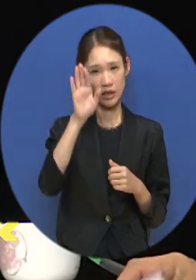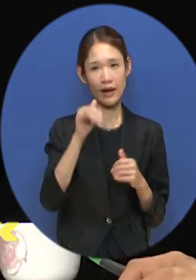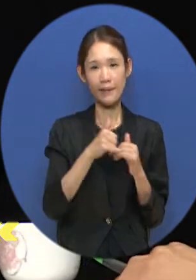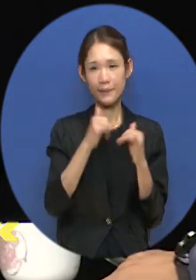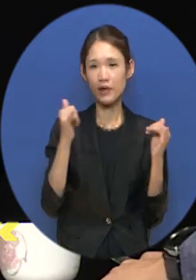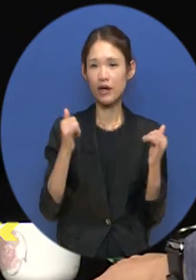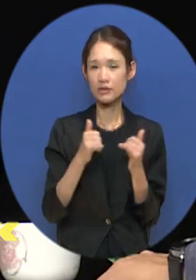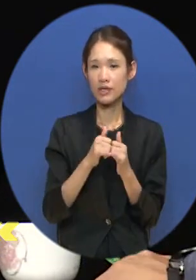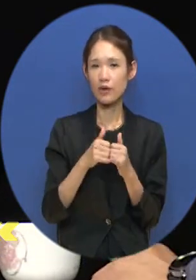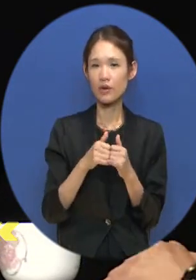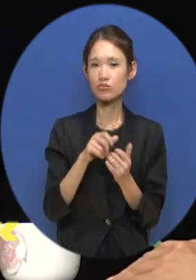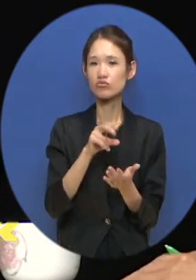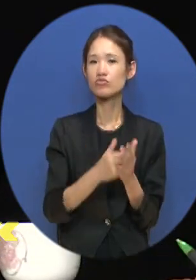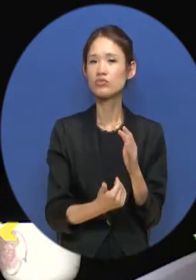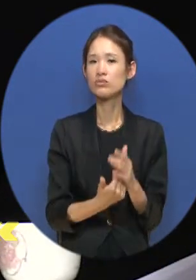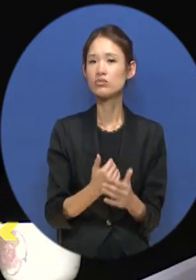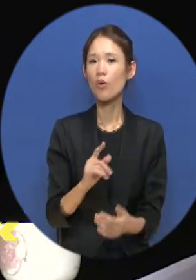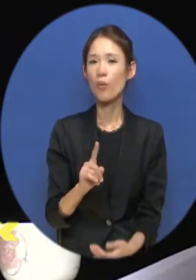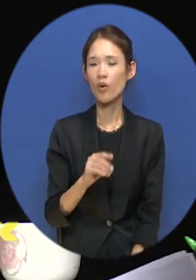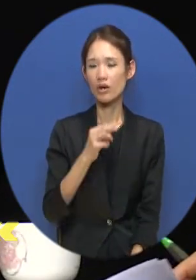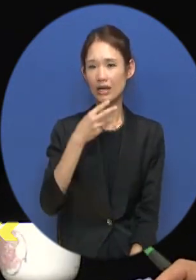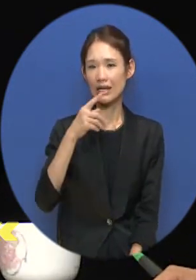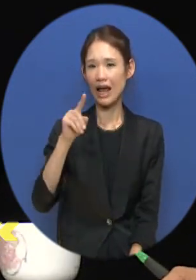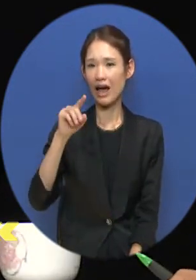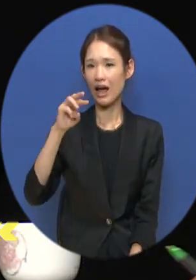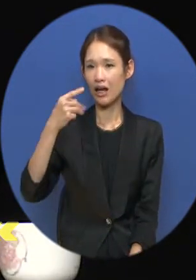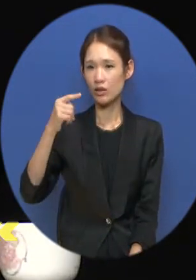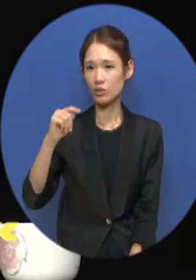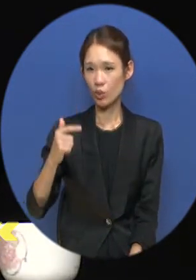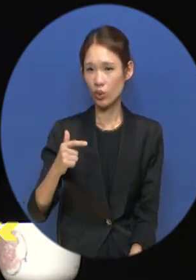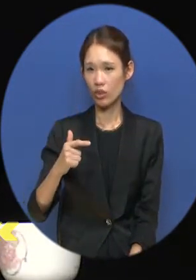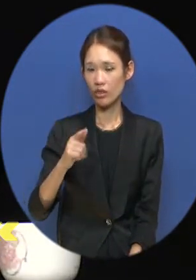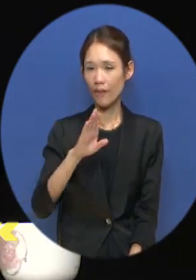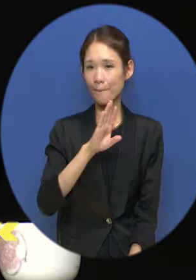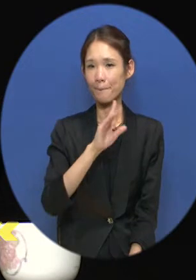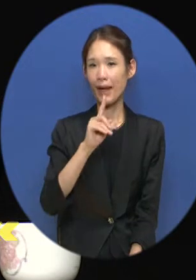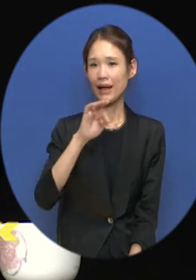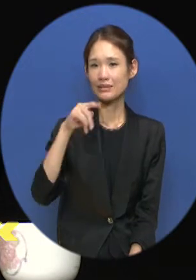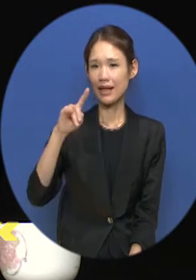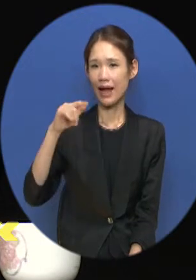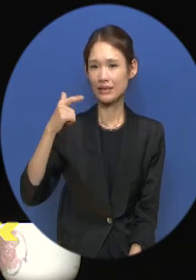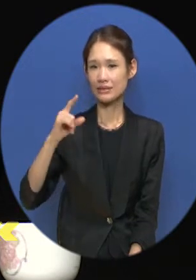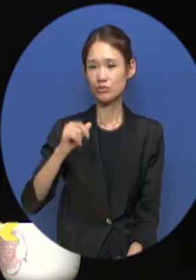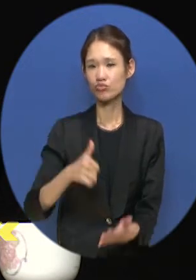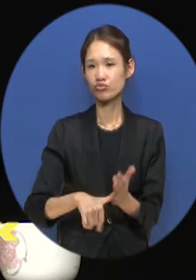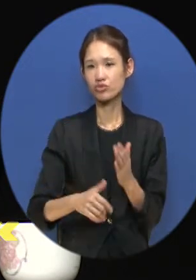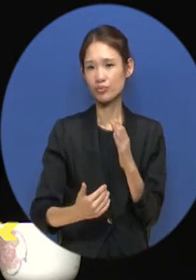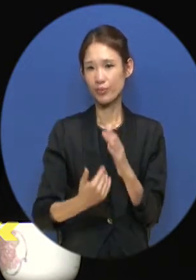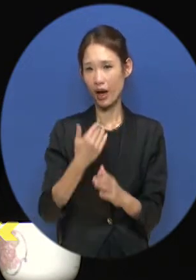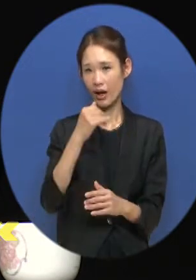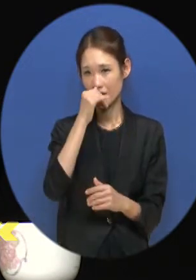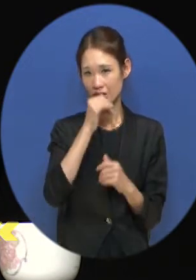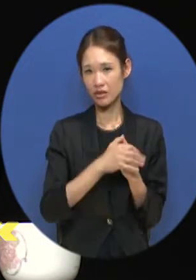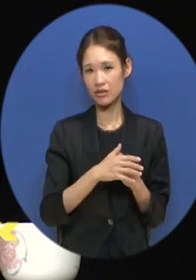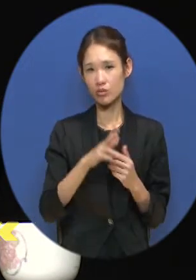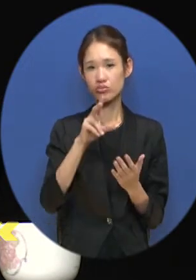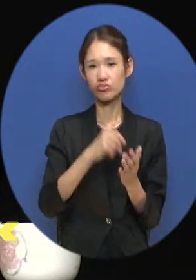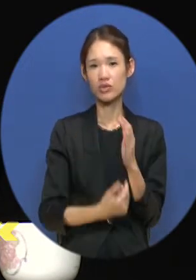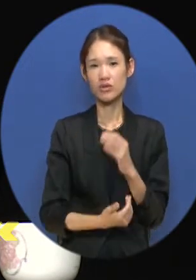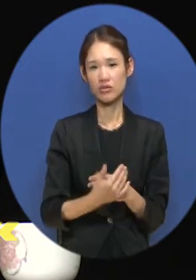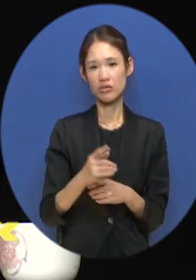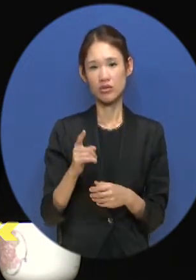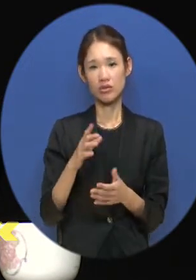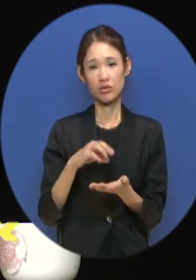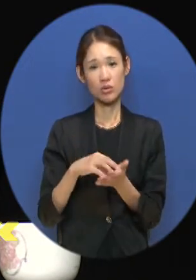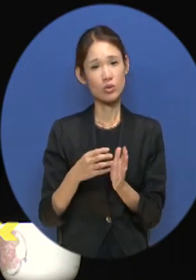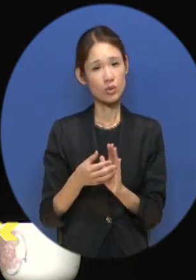우리가 이제 사회적으로 문제가 되고 있는 라돈이라는 방사능 물질도 또 문제가 됐었죠. 네, 네 그렇습니다. 어느 정도